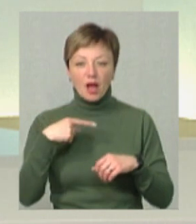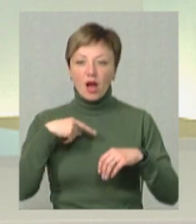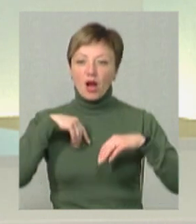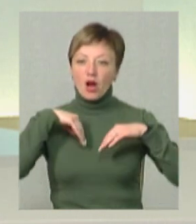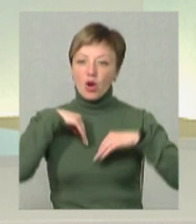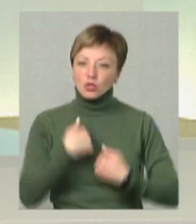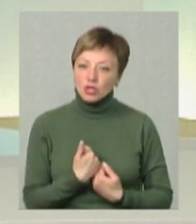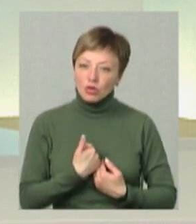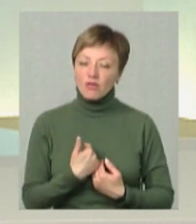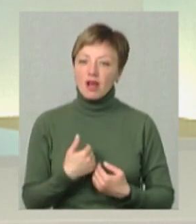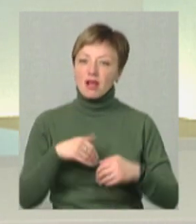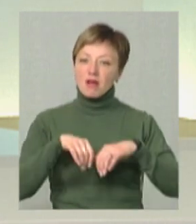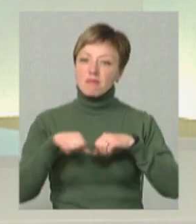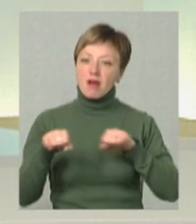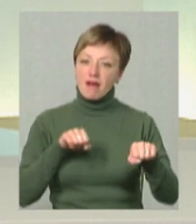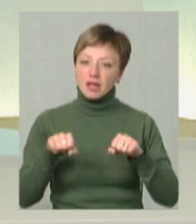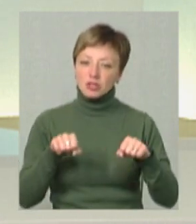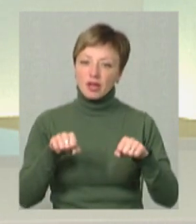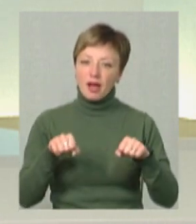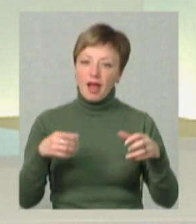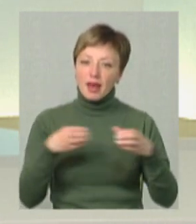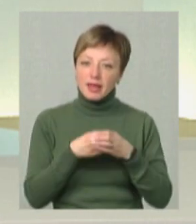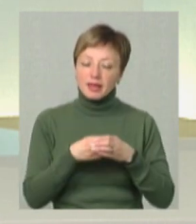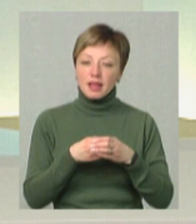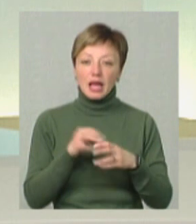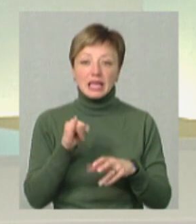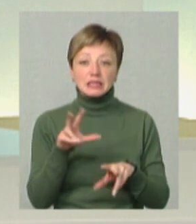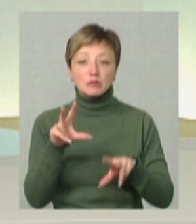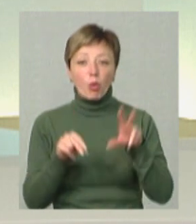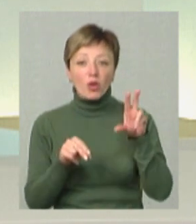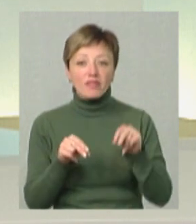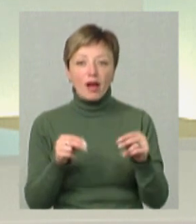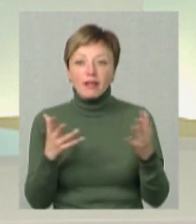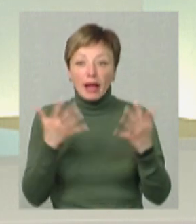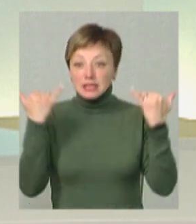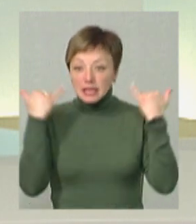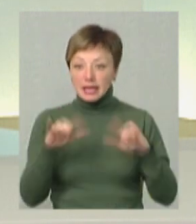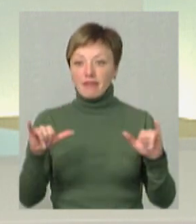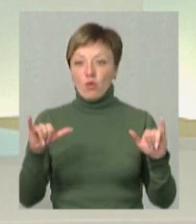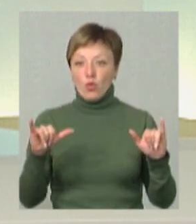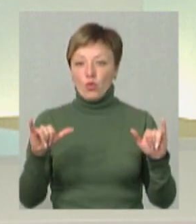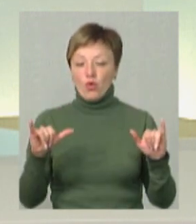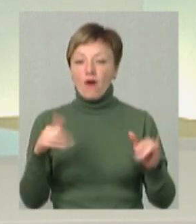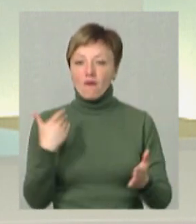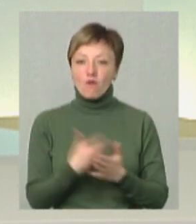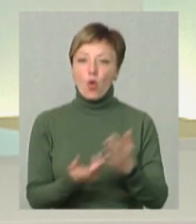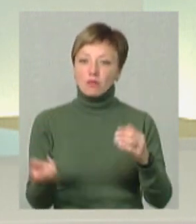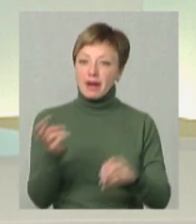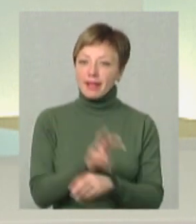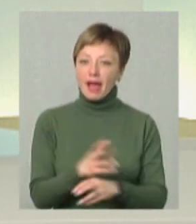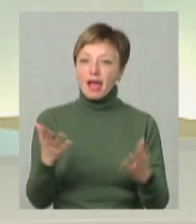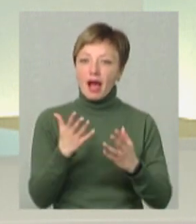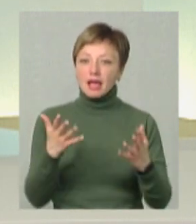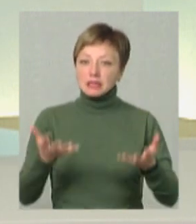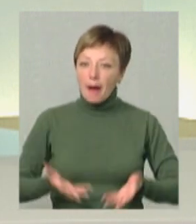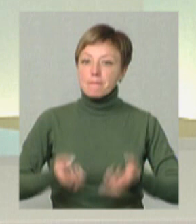Розчарування в правичих елітах і сподівання на якесь диво. От прийде якийсь